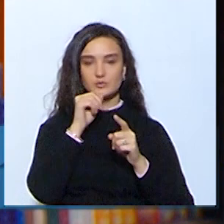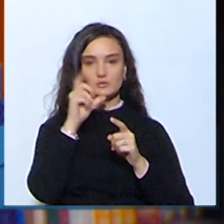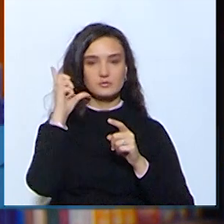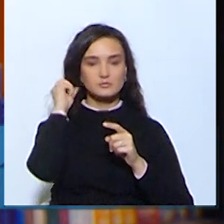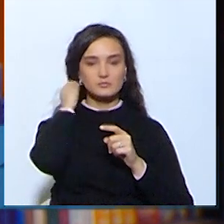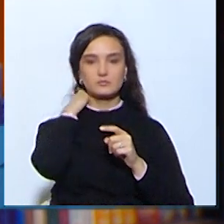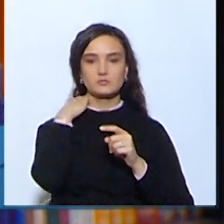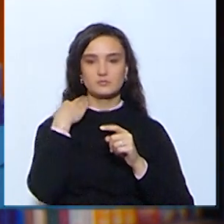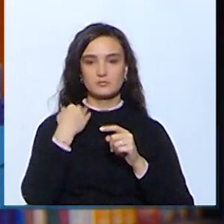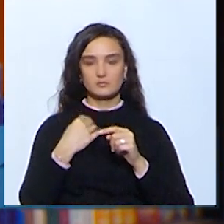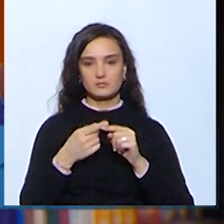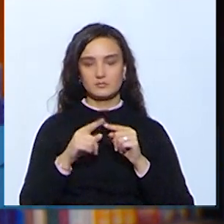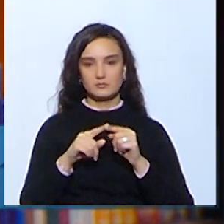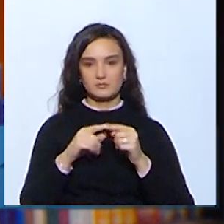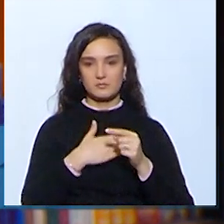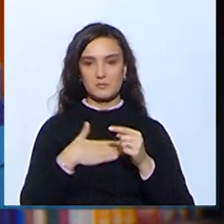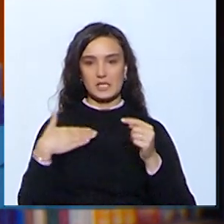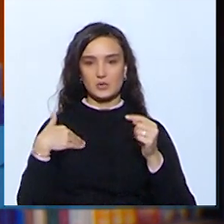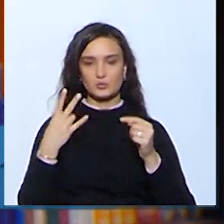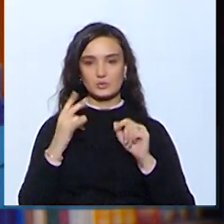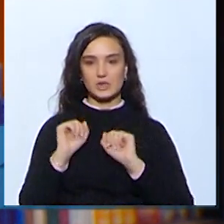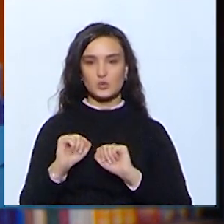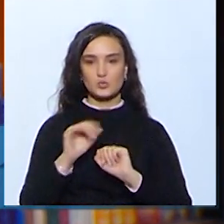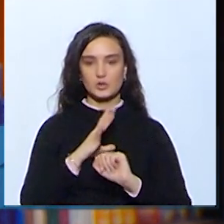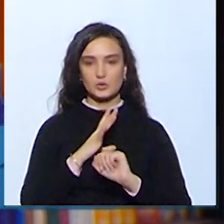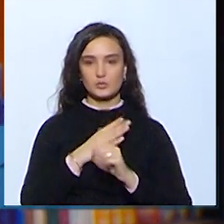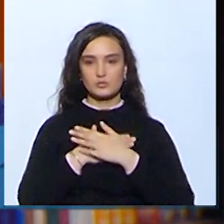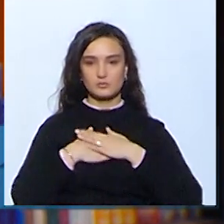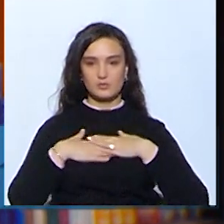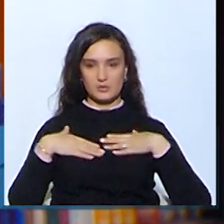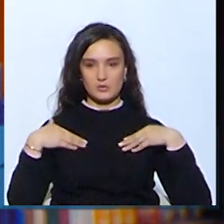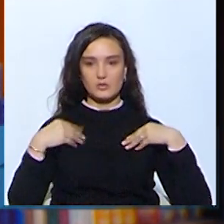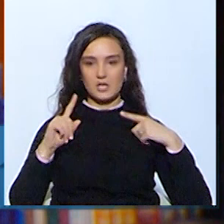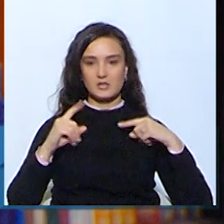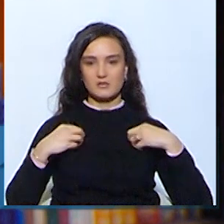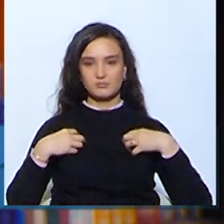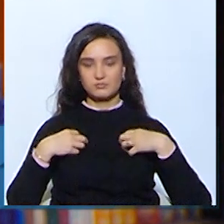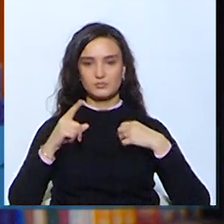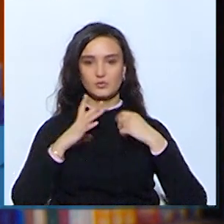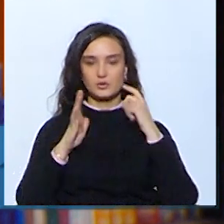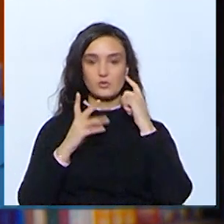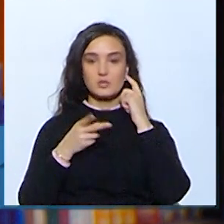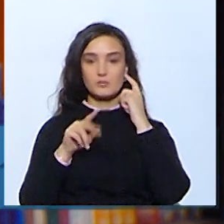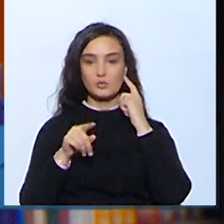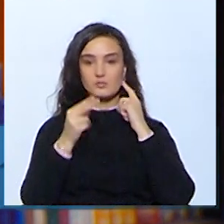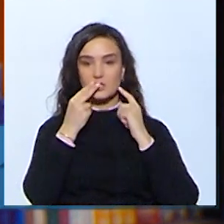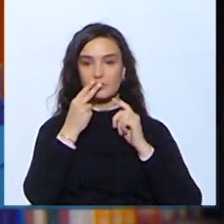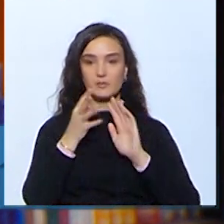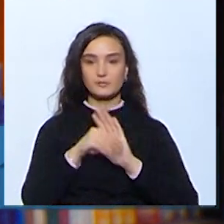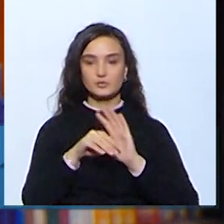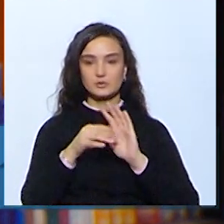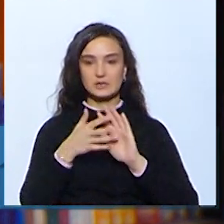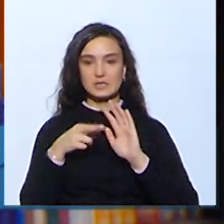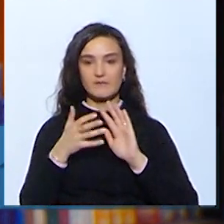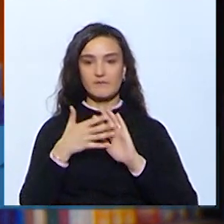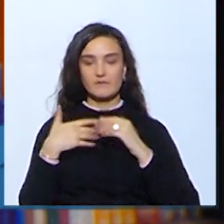აი ასე ვთქვათ მკერდი უნდა დაცული იყოს, იმიტომ ასტოპათიები რაღაცები და ის. ამიტომაც საკვებშიც იმდენი დე